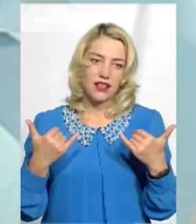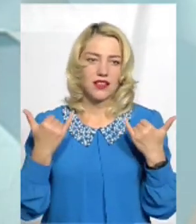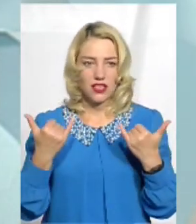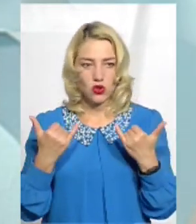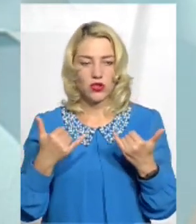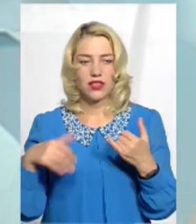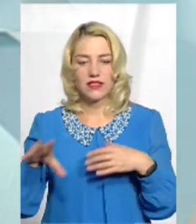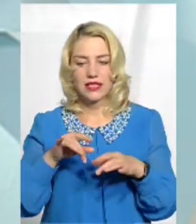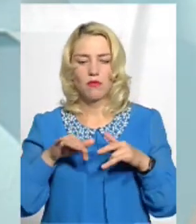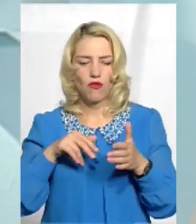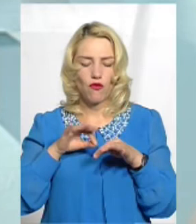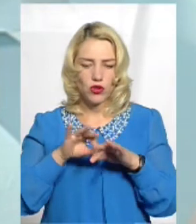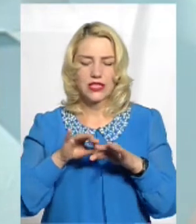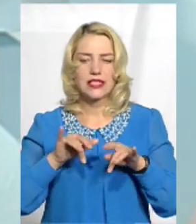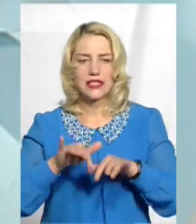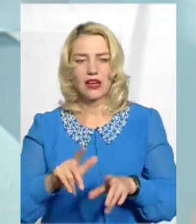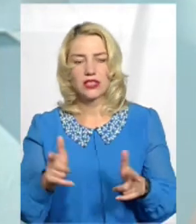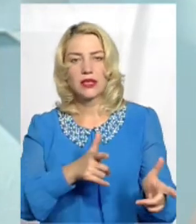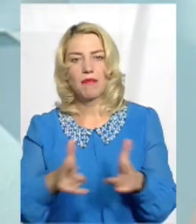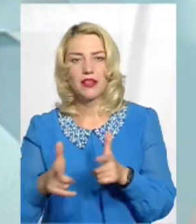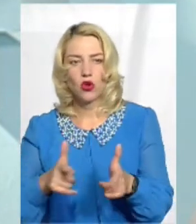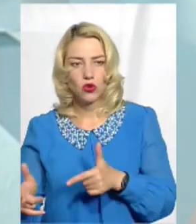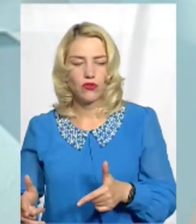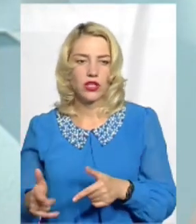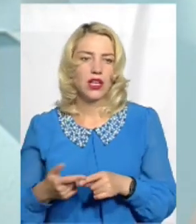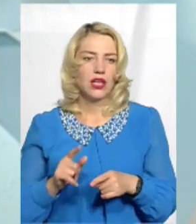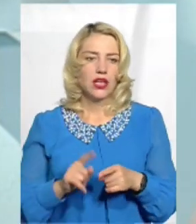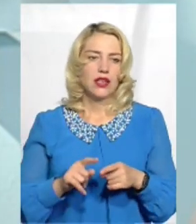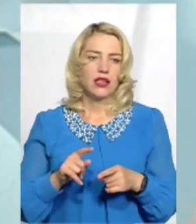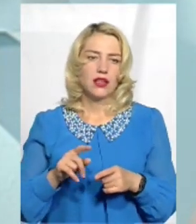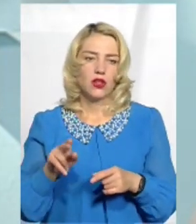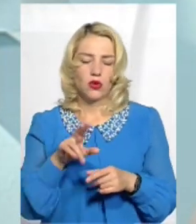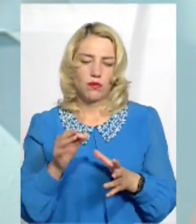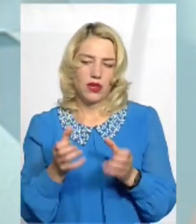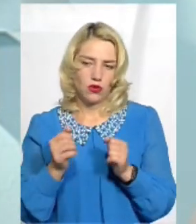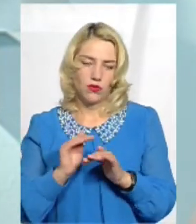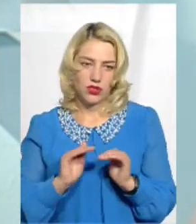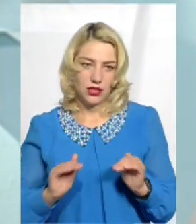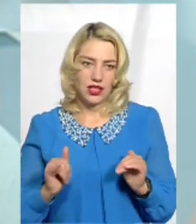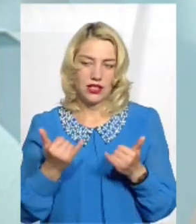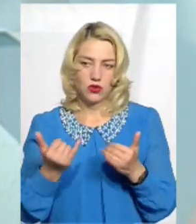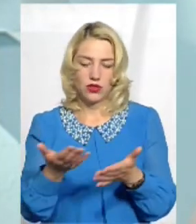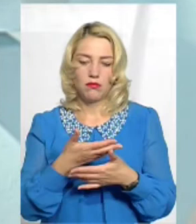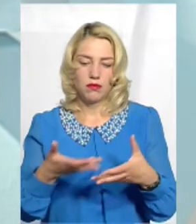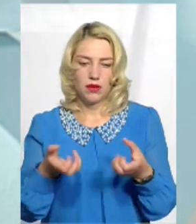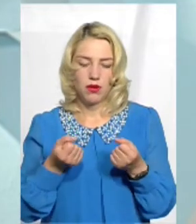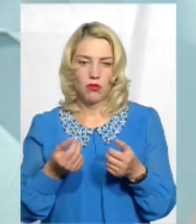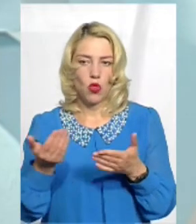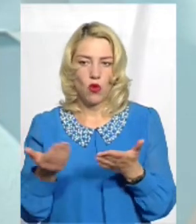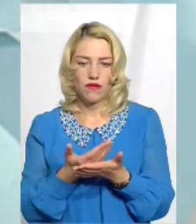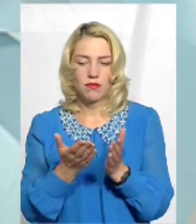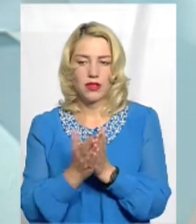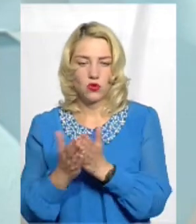проходять заходи із підготовки закладів до прийому дітей. Так. На сьогодні ми приймаємо нові